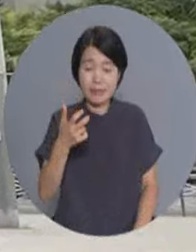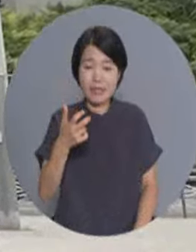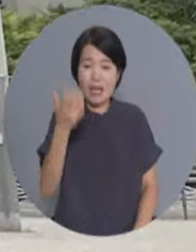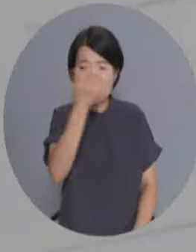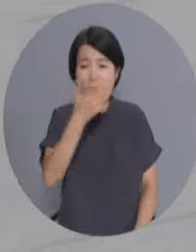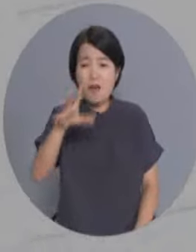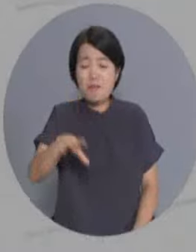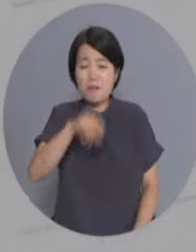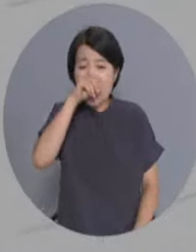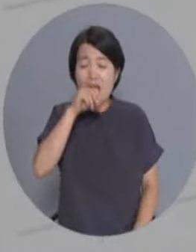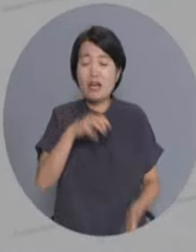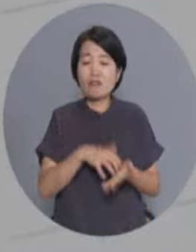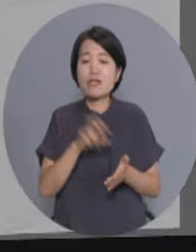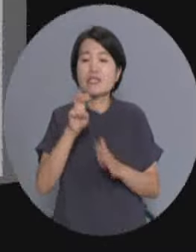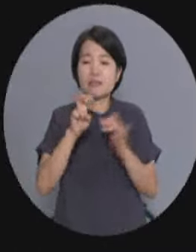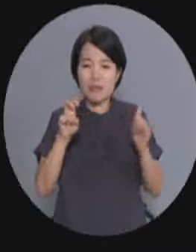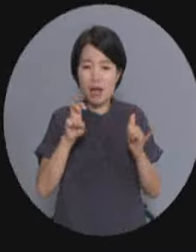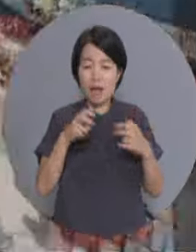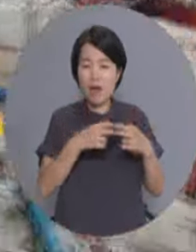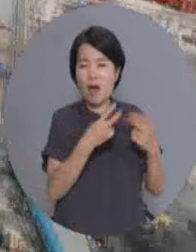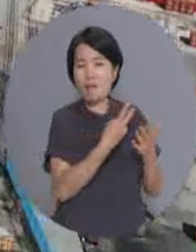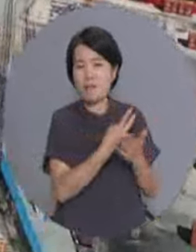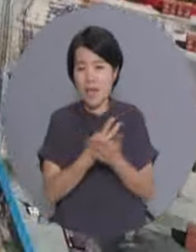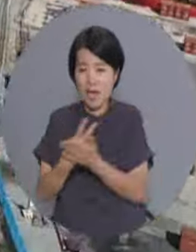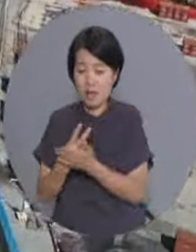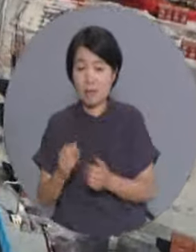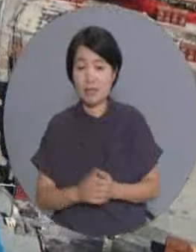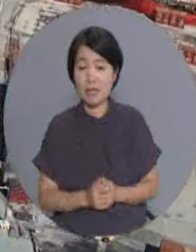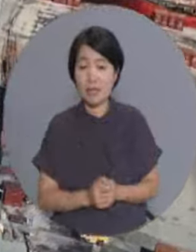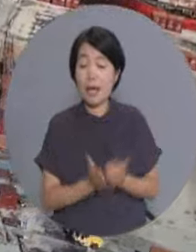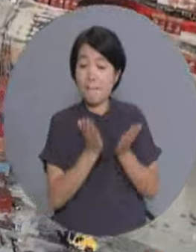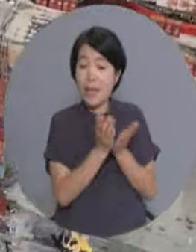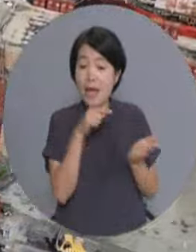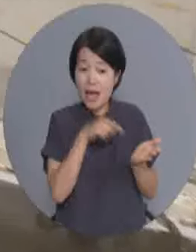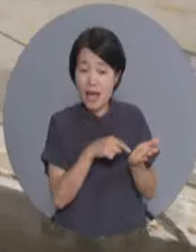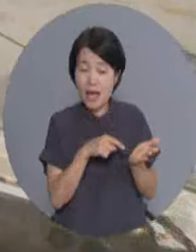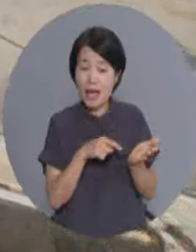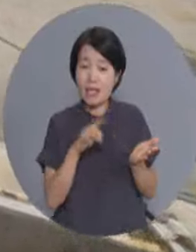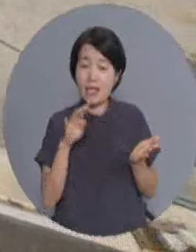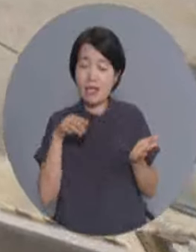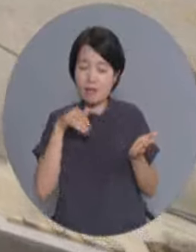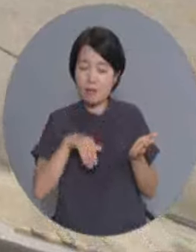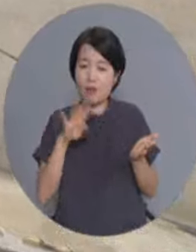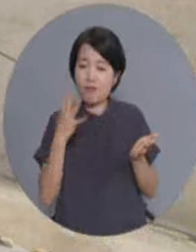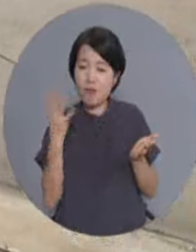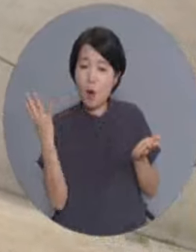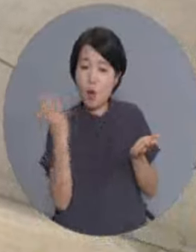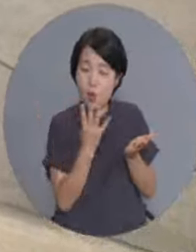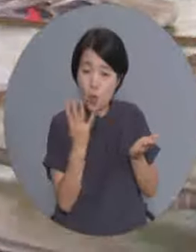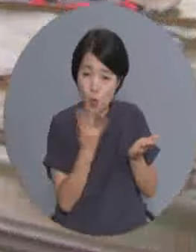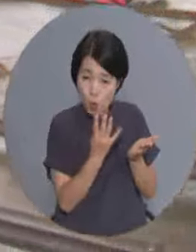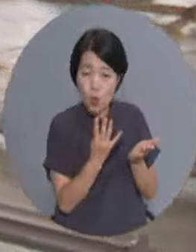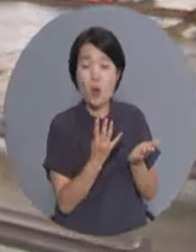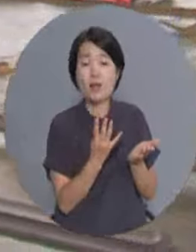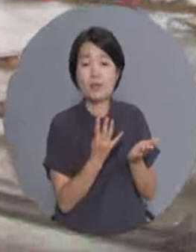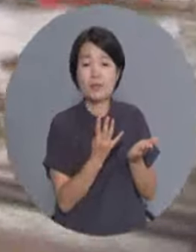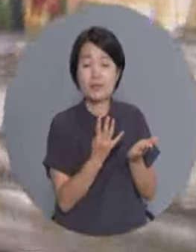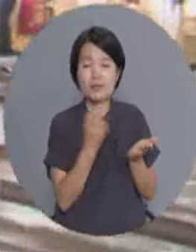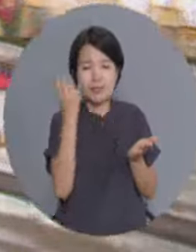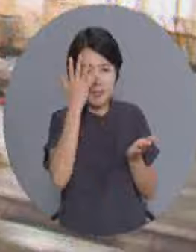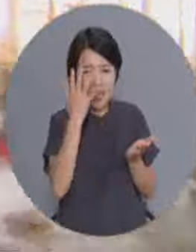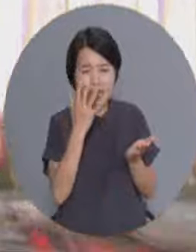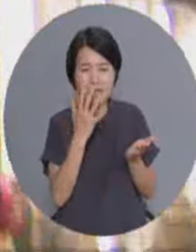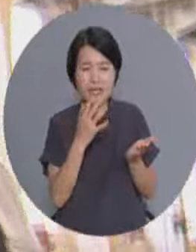연기를 흡입해 병원으로 이송됐습니다. 승객 400명을 태운 채 항해하던 여객선 화물 주차장 안에서 갑자기